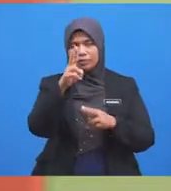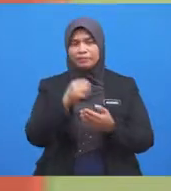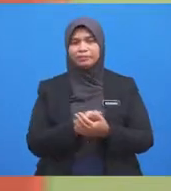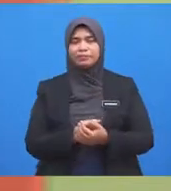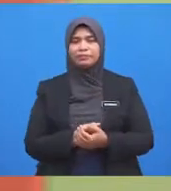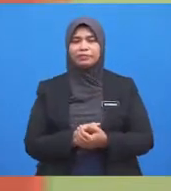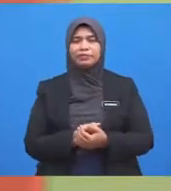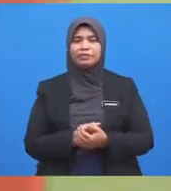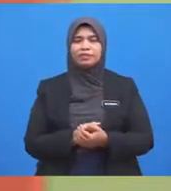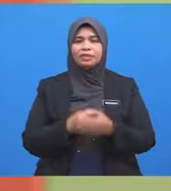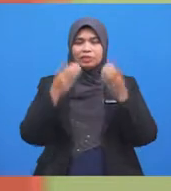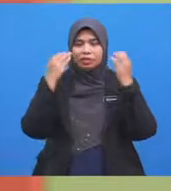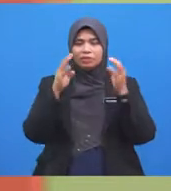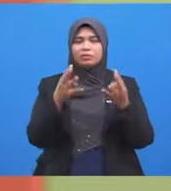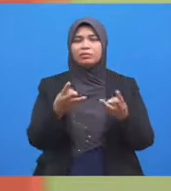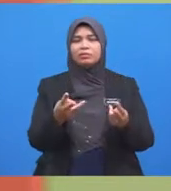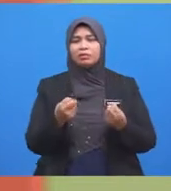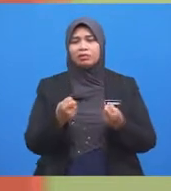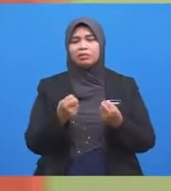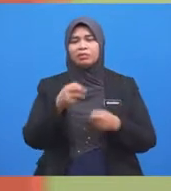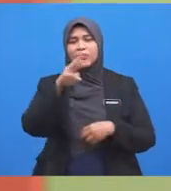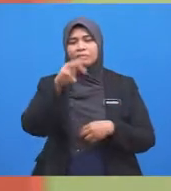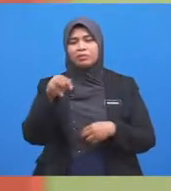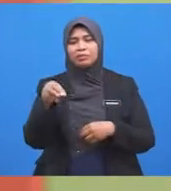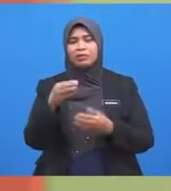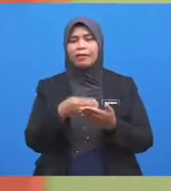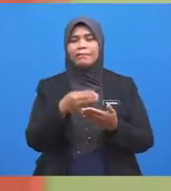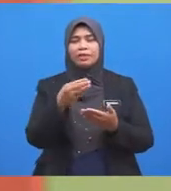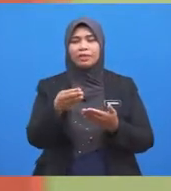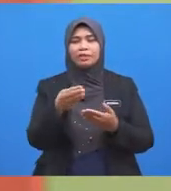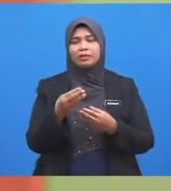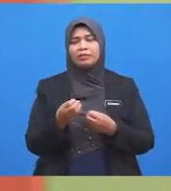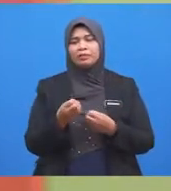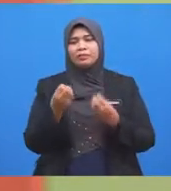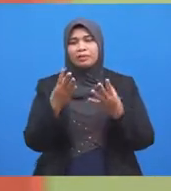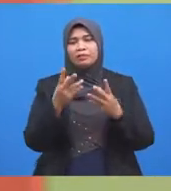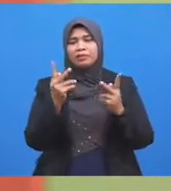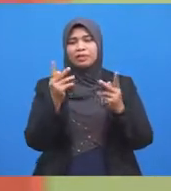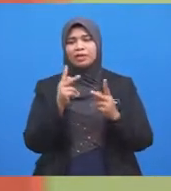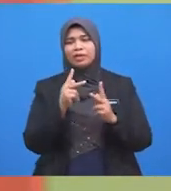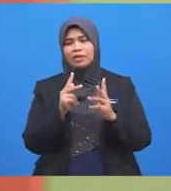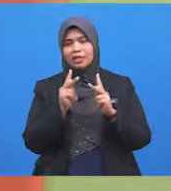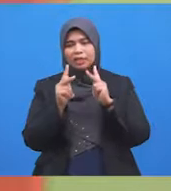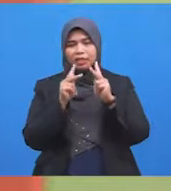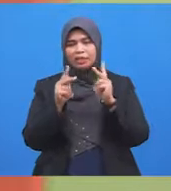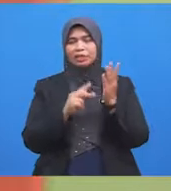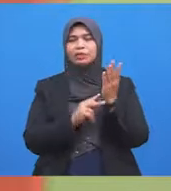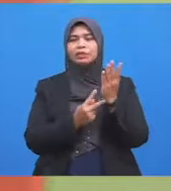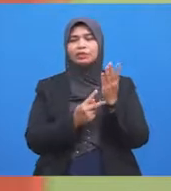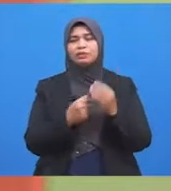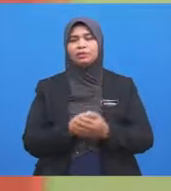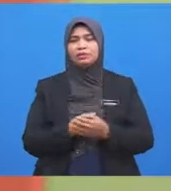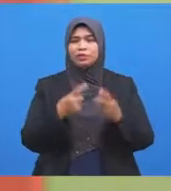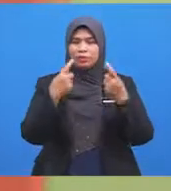ini, cikgu hendak murid-murid memberikan beberapa kata kuncinya.